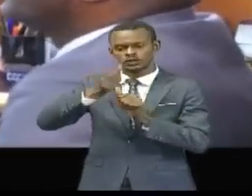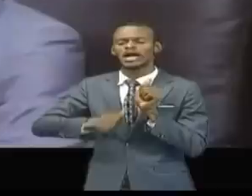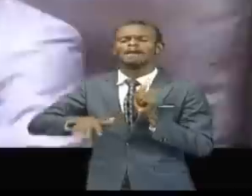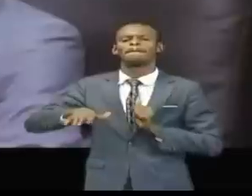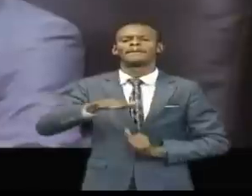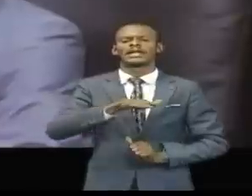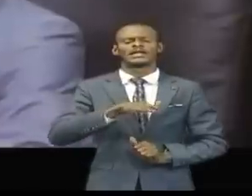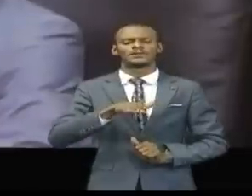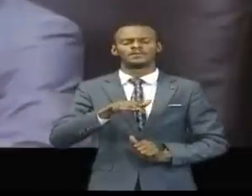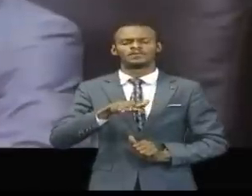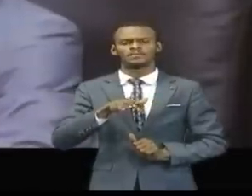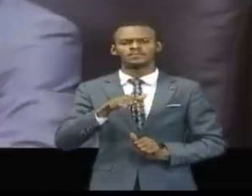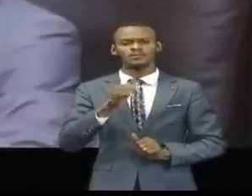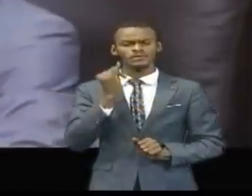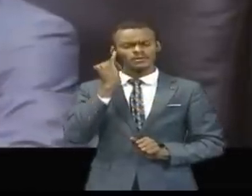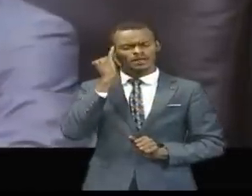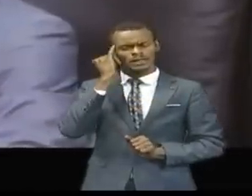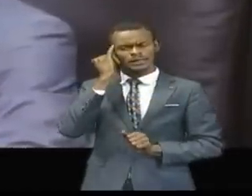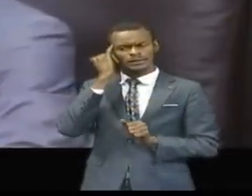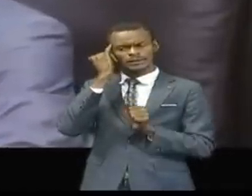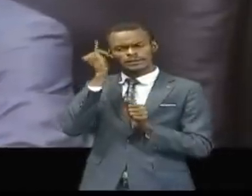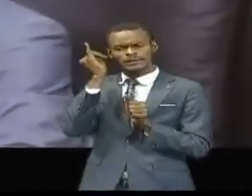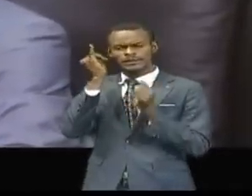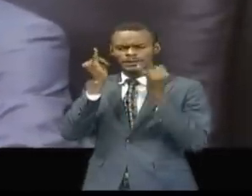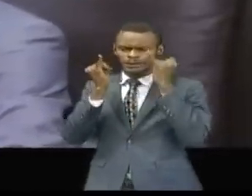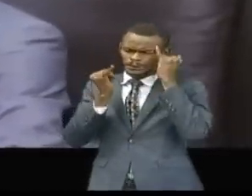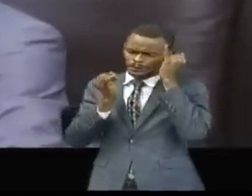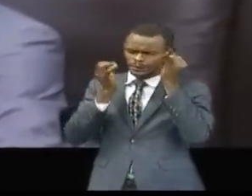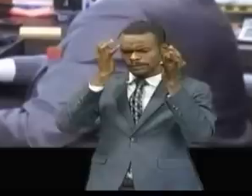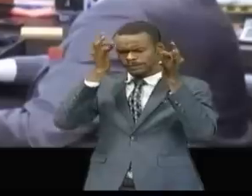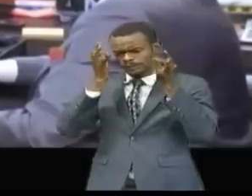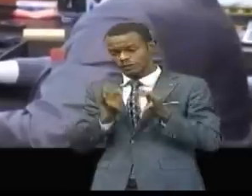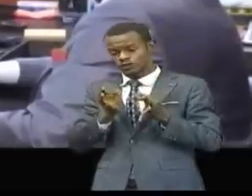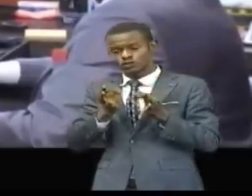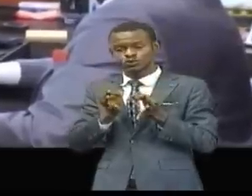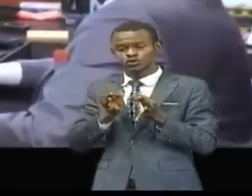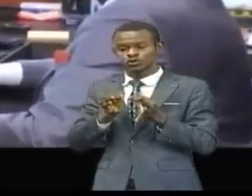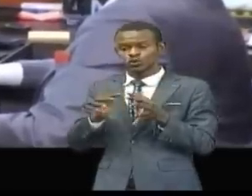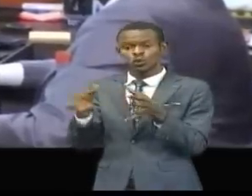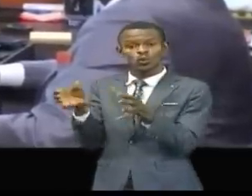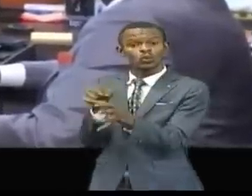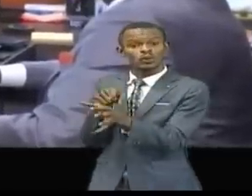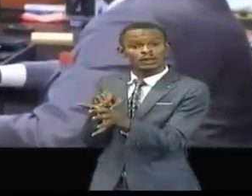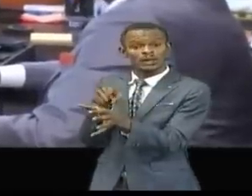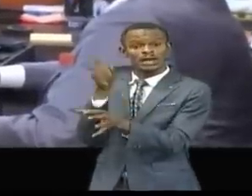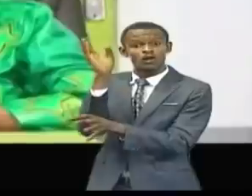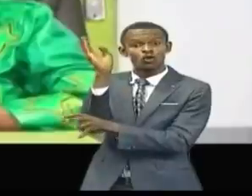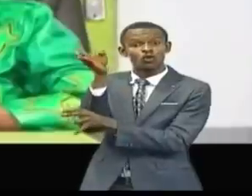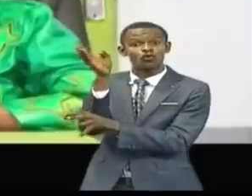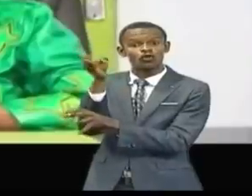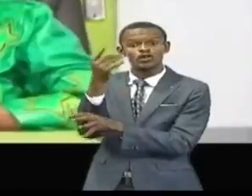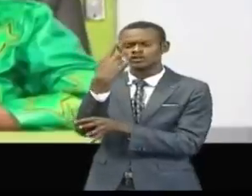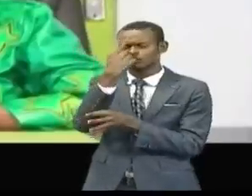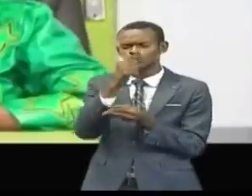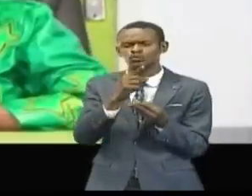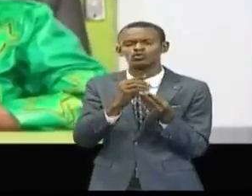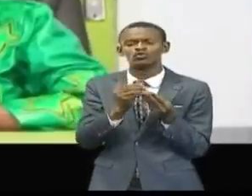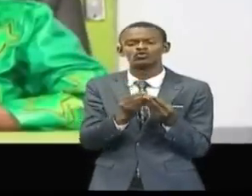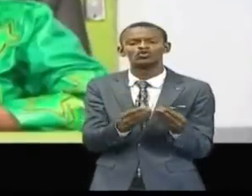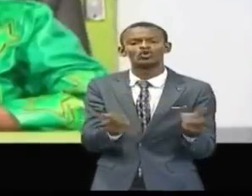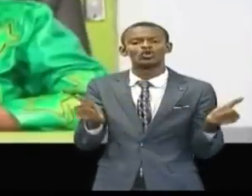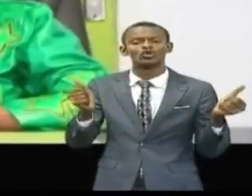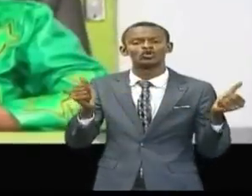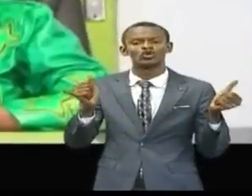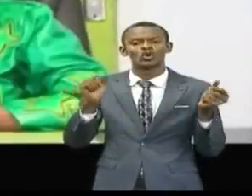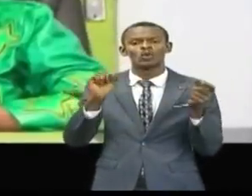Les mesures adoptées par la CMAE pour trouver des solutions aux problèmes environnementaux en Afrique